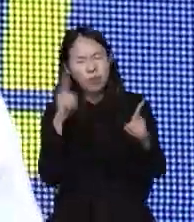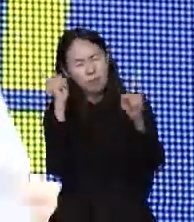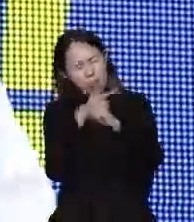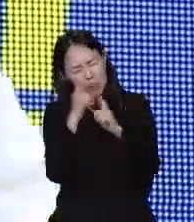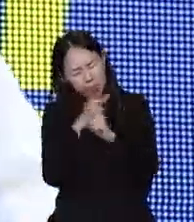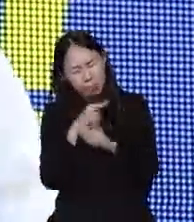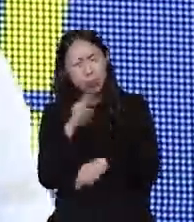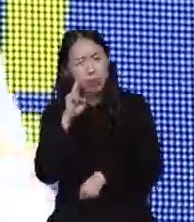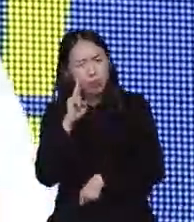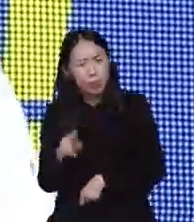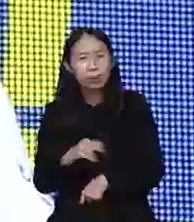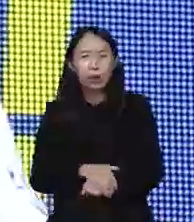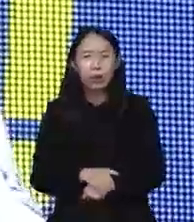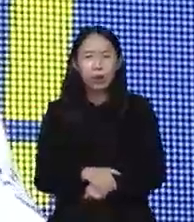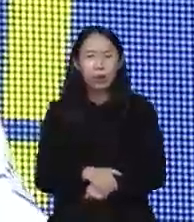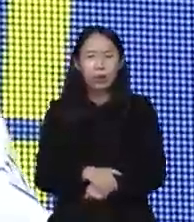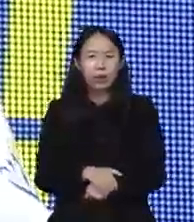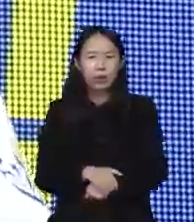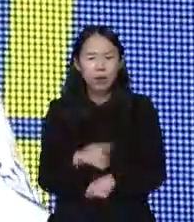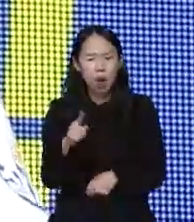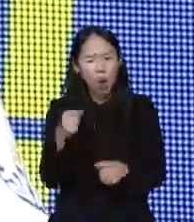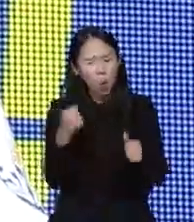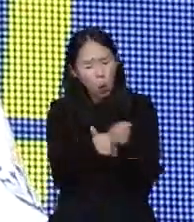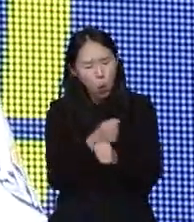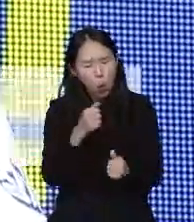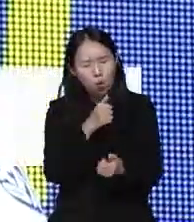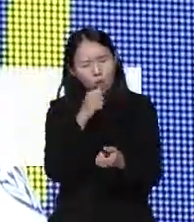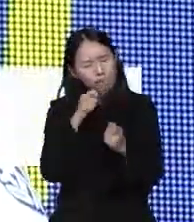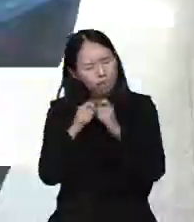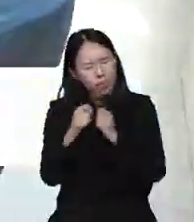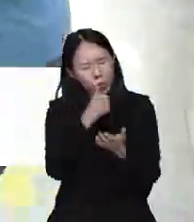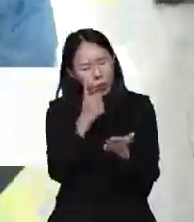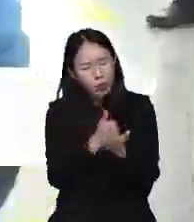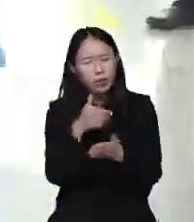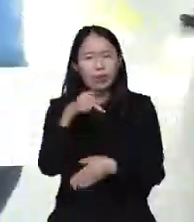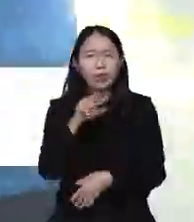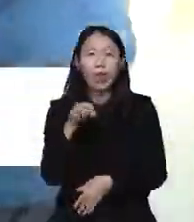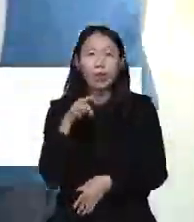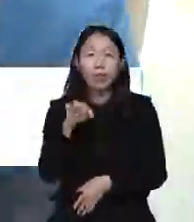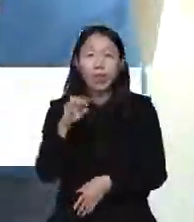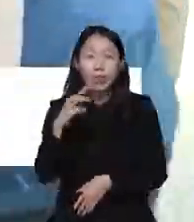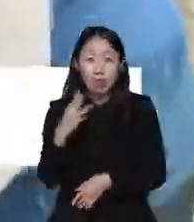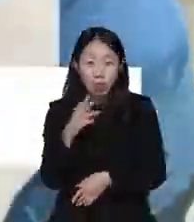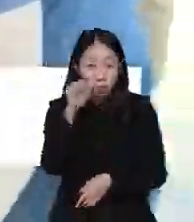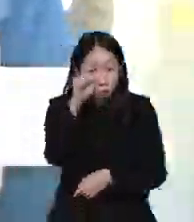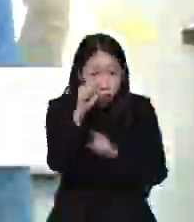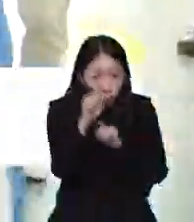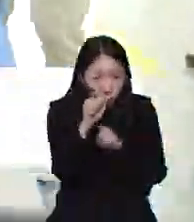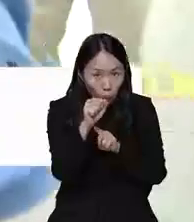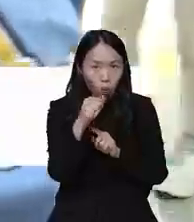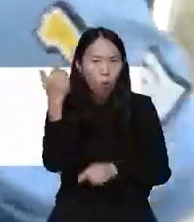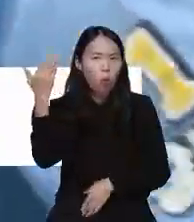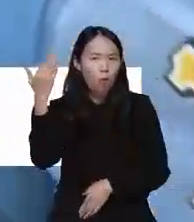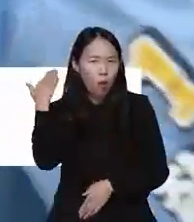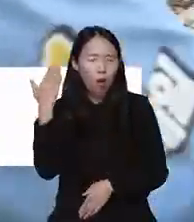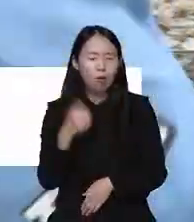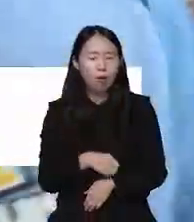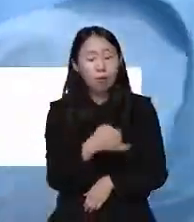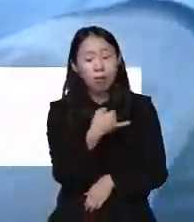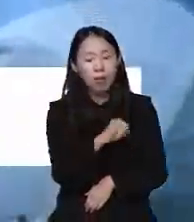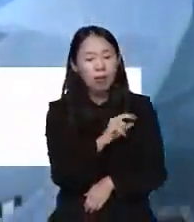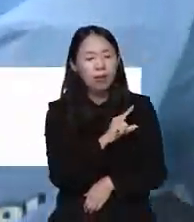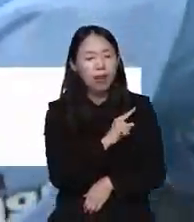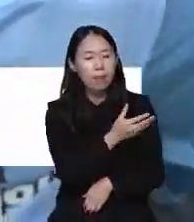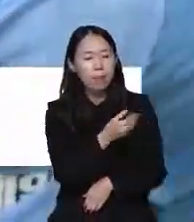있습니다. 폭력과 사기 전과로 논란이 됐던 장세일 더불어민주당 후보는 과거 미성년자인